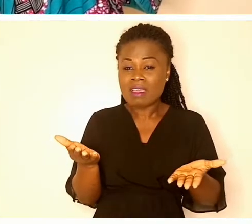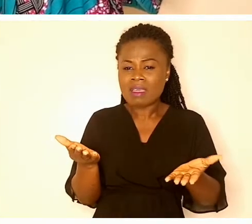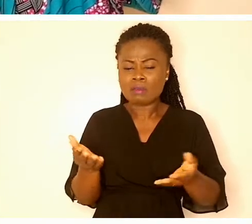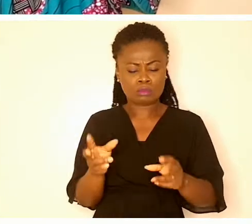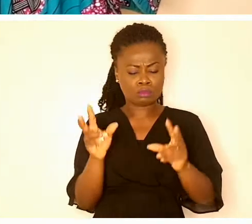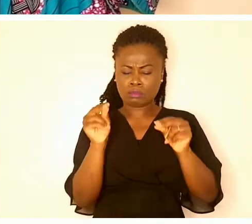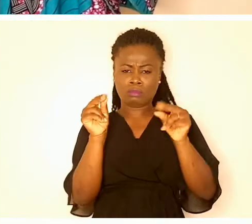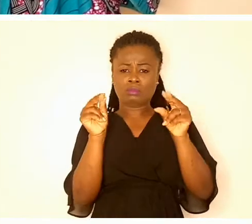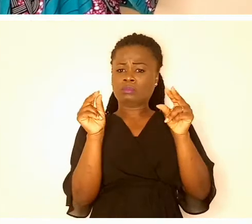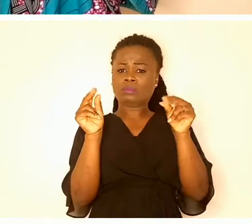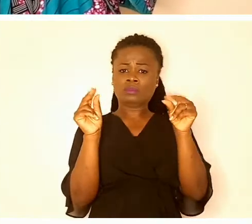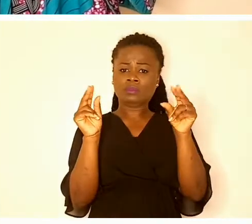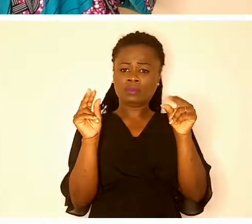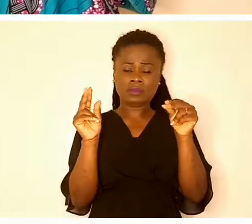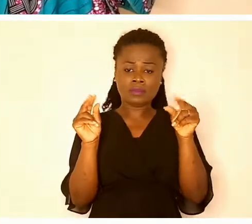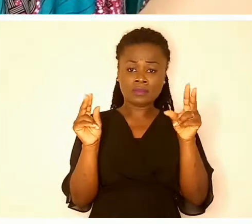Oh non,